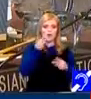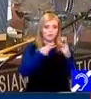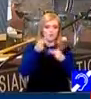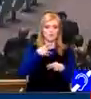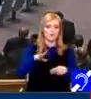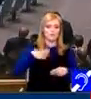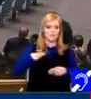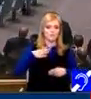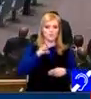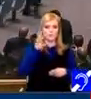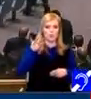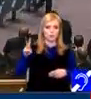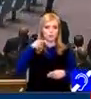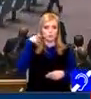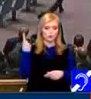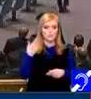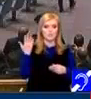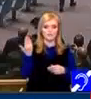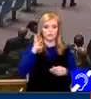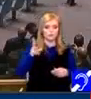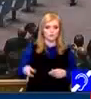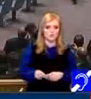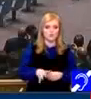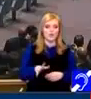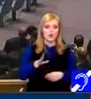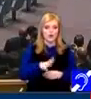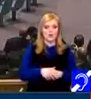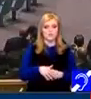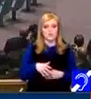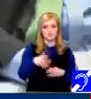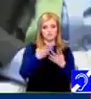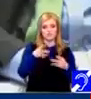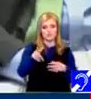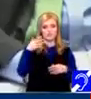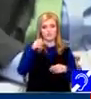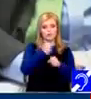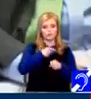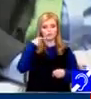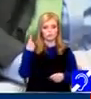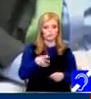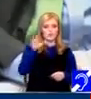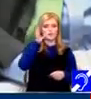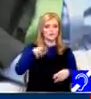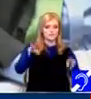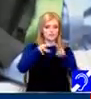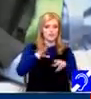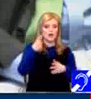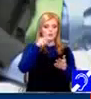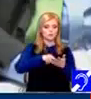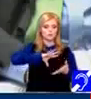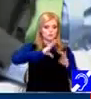fostului spion rus și a fiicei sale a fost un gest nesăbuit și deliberat din partea Rusiei. Through those investigations, we